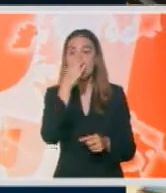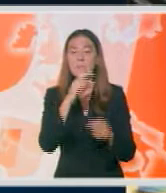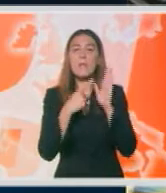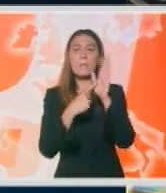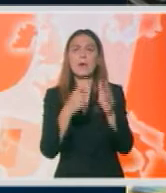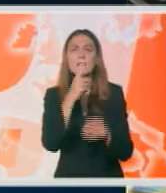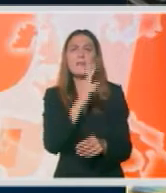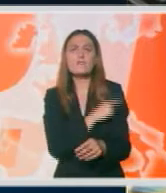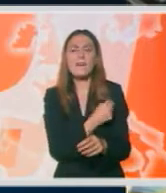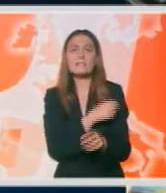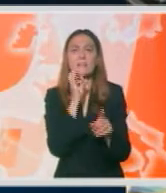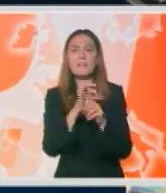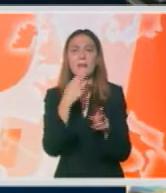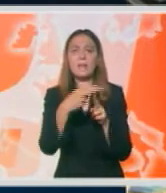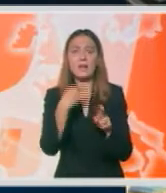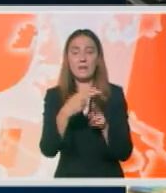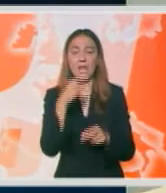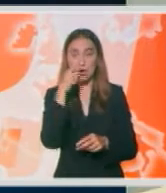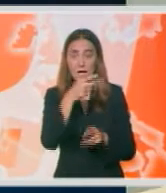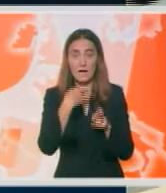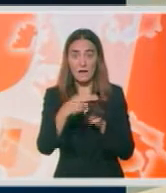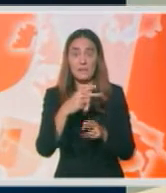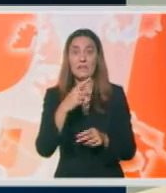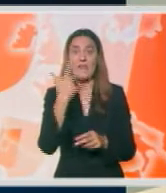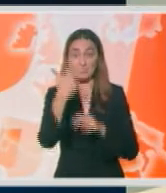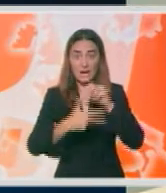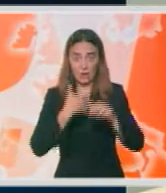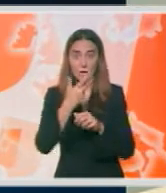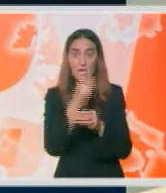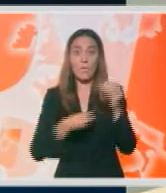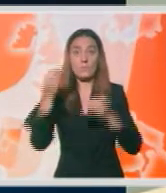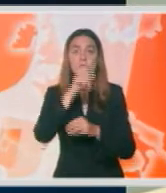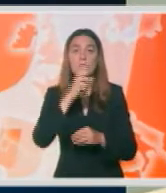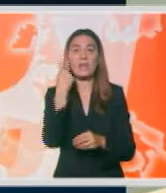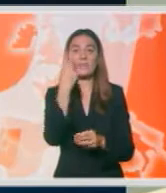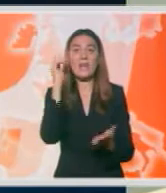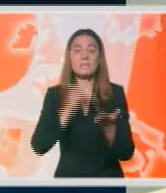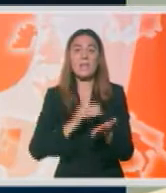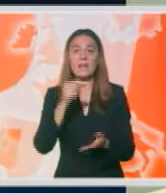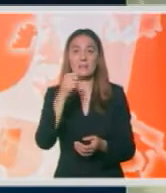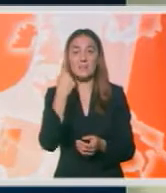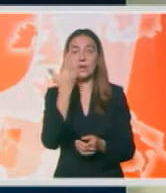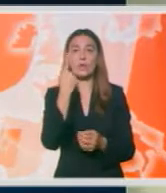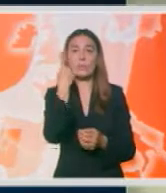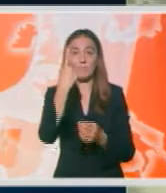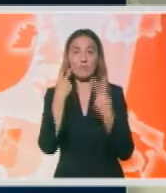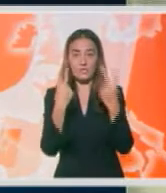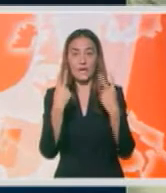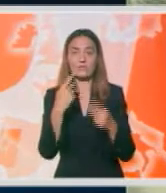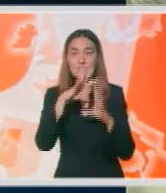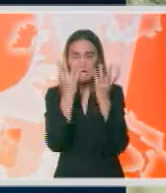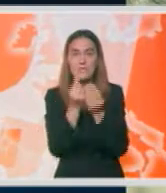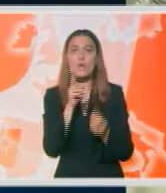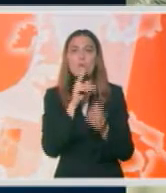uzeti u švajcarskim francima. Rata za ove kredite je za nepune 3 godine uvećani do 20.000 dinara od prvobitnog iznosa. Svi oni koji